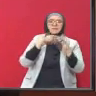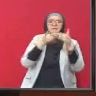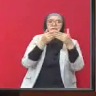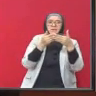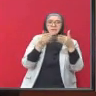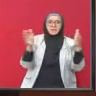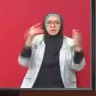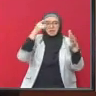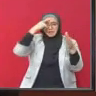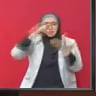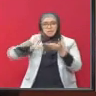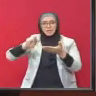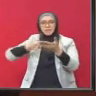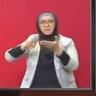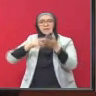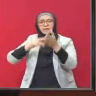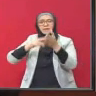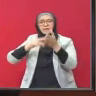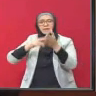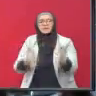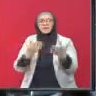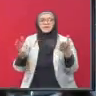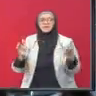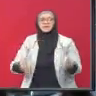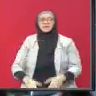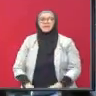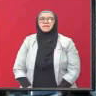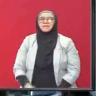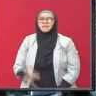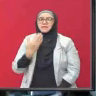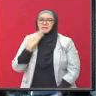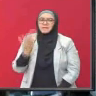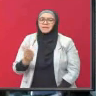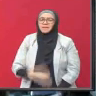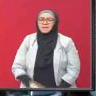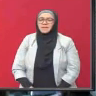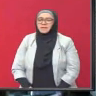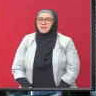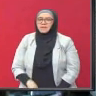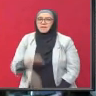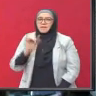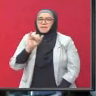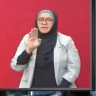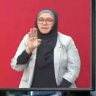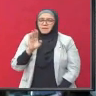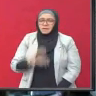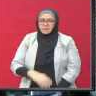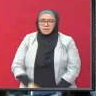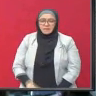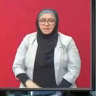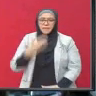rujukan orang awam scan kasih Oke kita kasih